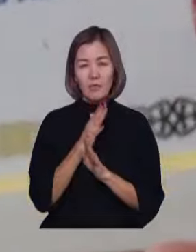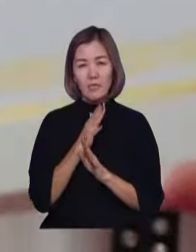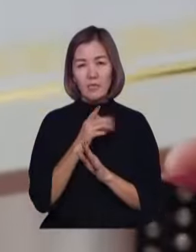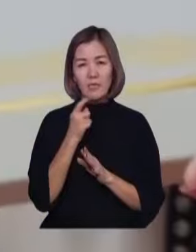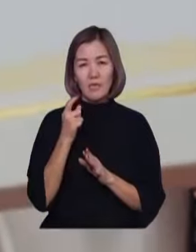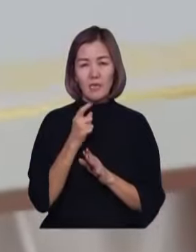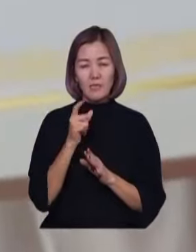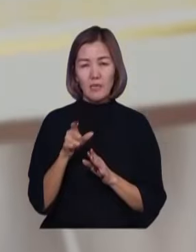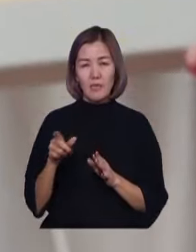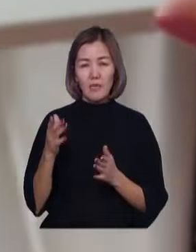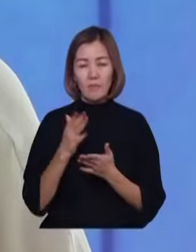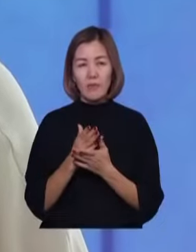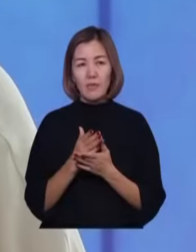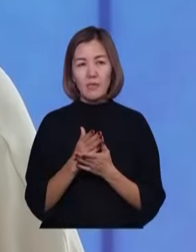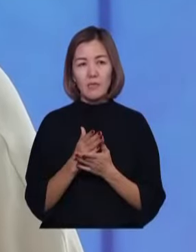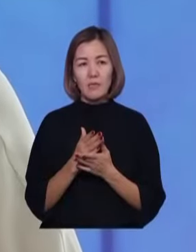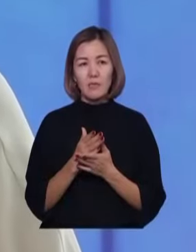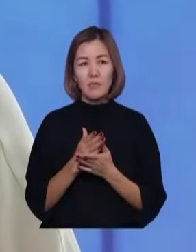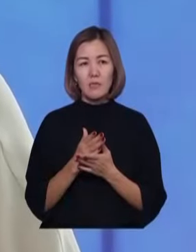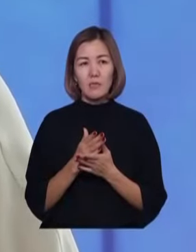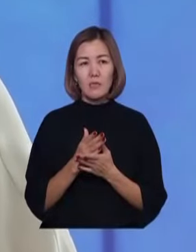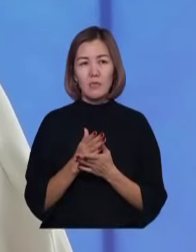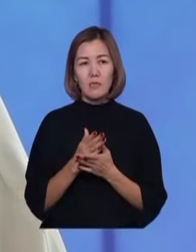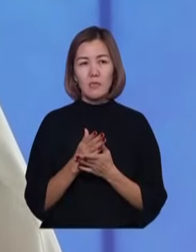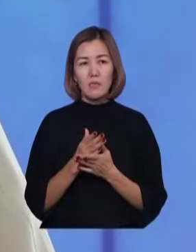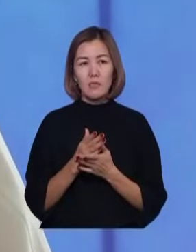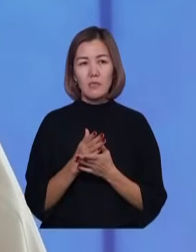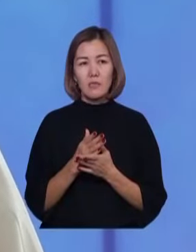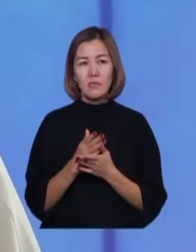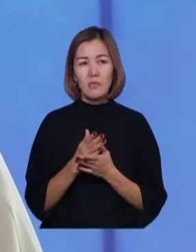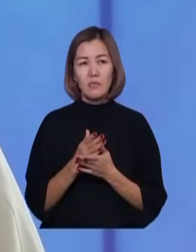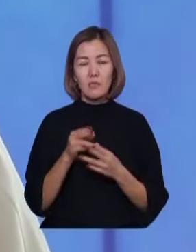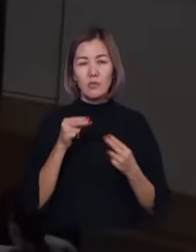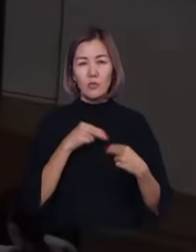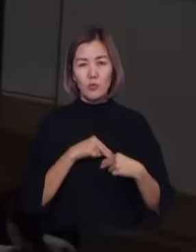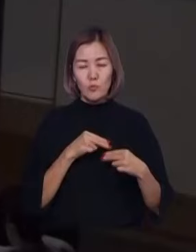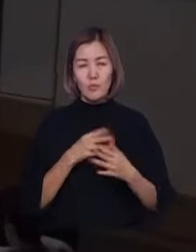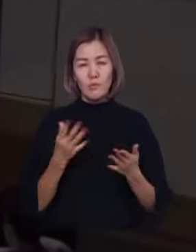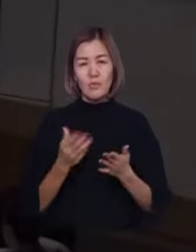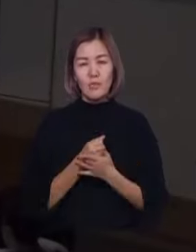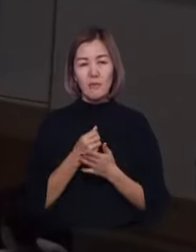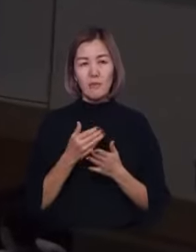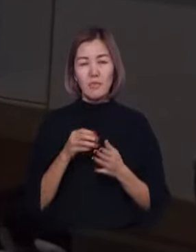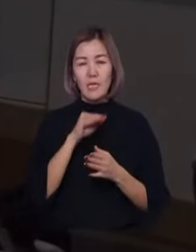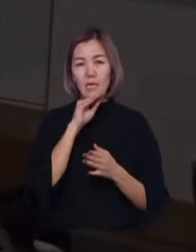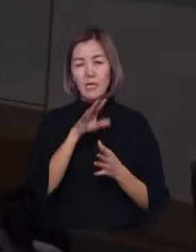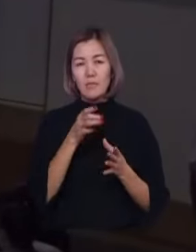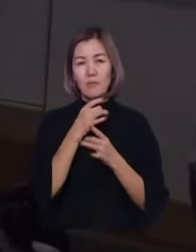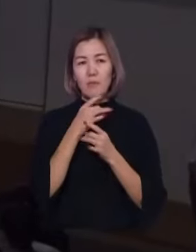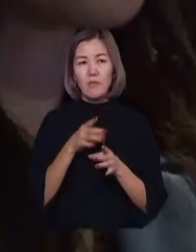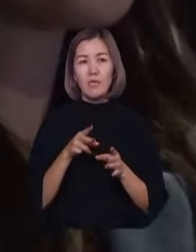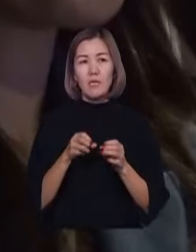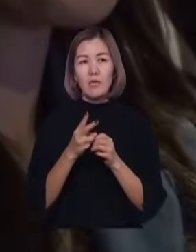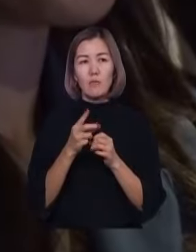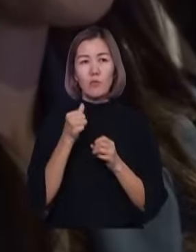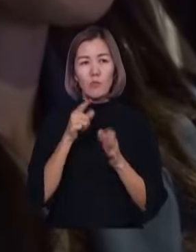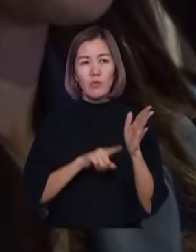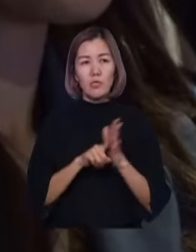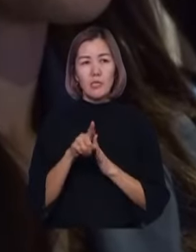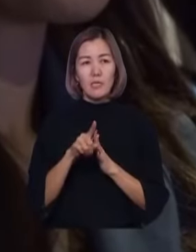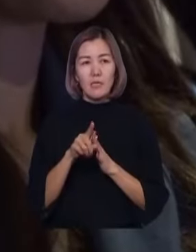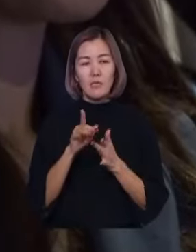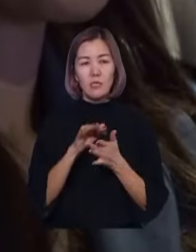жақсылық, табыс жұмысымыздың зейнетін көрейік. Кәсіби мереке елімізде 2011 жылдан бері